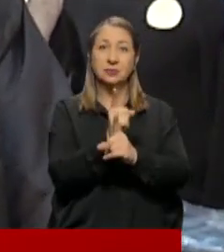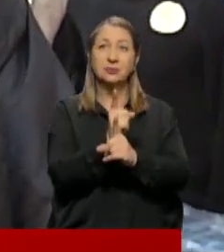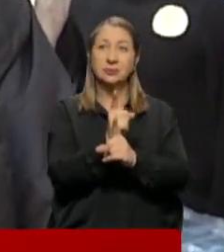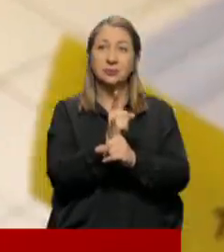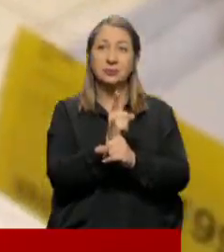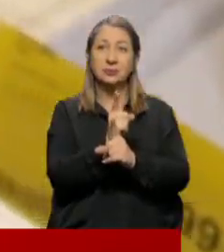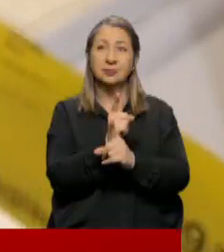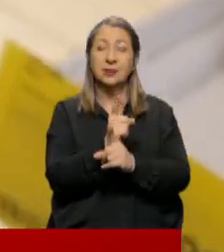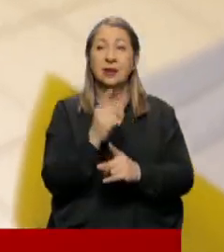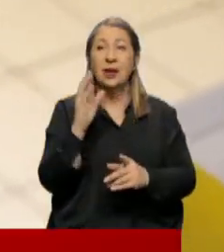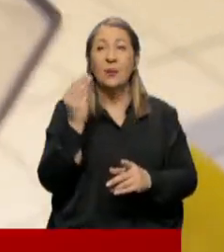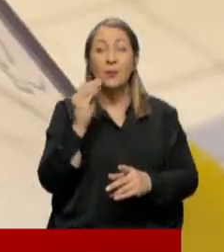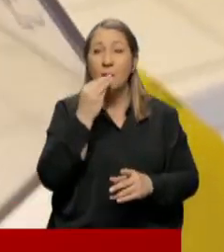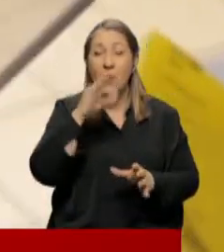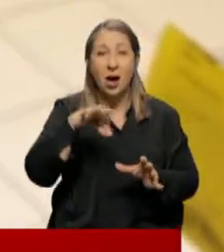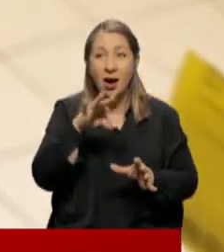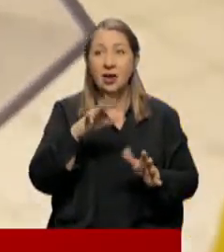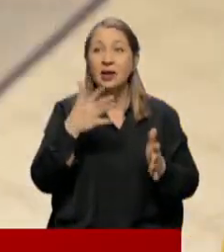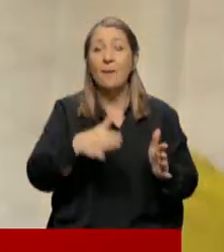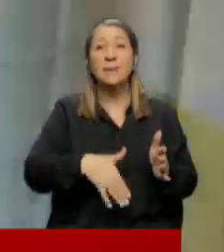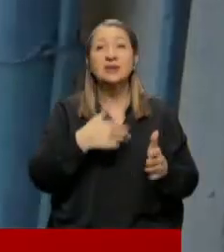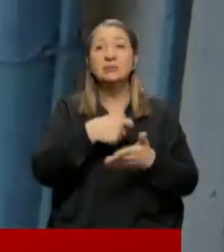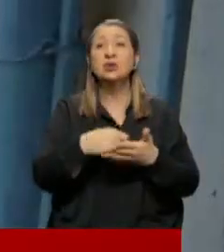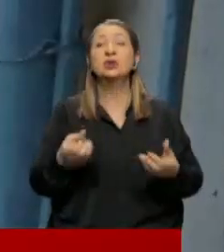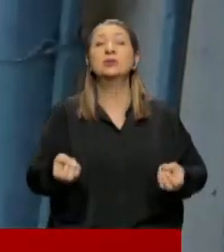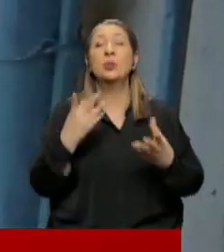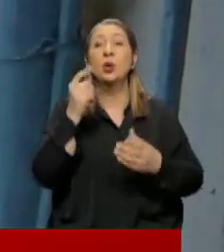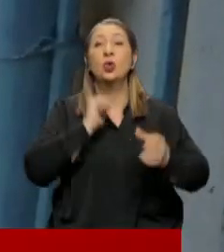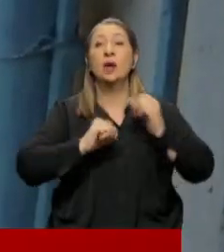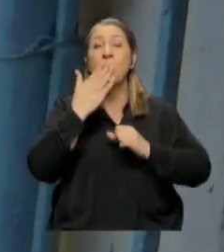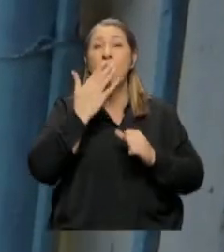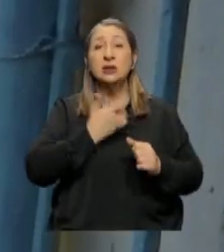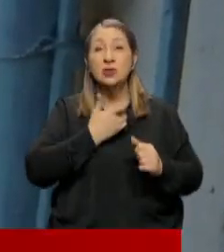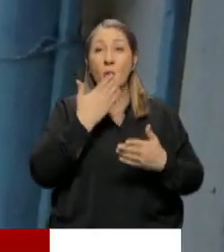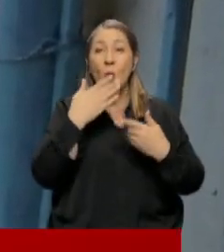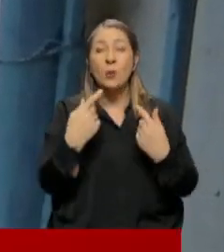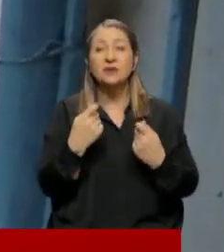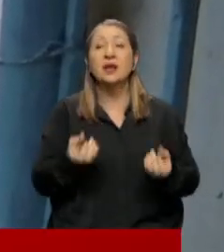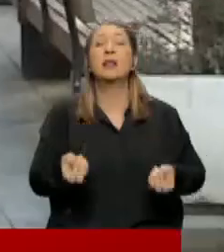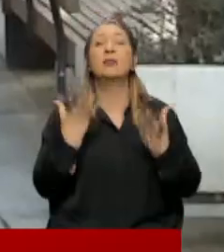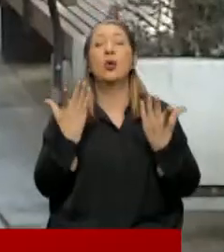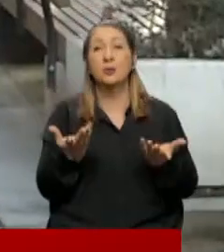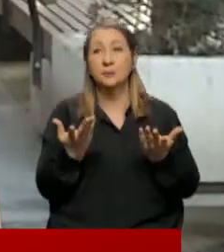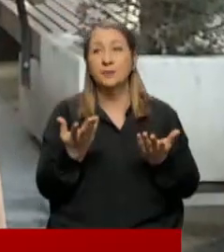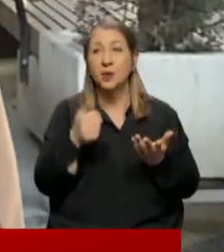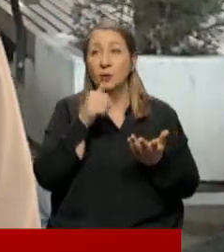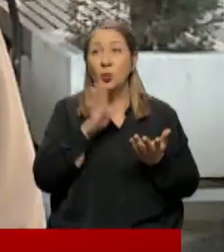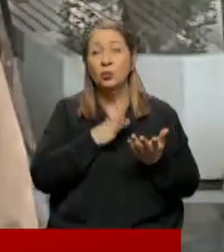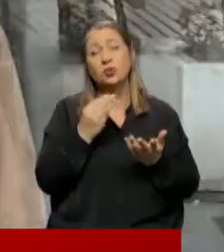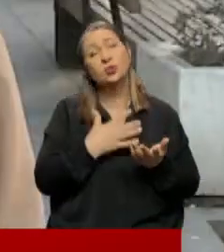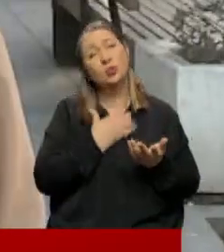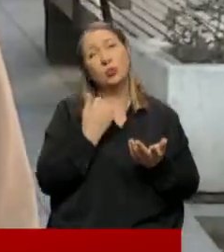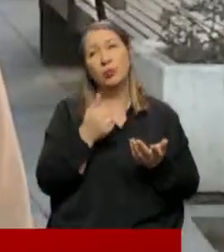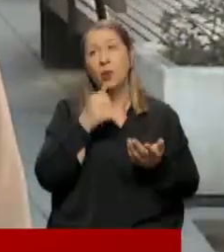ortalamasını yakalıyor ne bir bebeğin mamasını ve biz ne yatıyor maaş ne de bir üniversite öğrencisinin okul masrafını karşılamaya oğluma çok